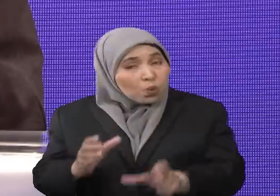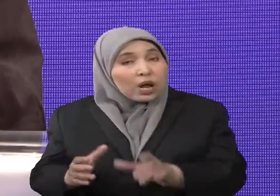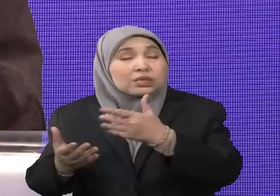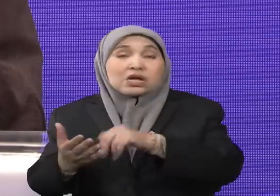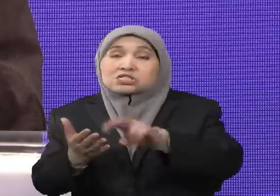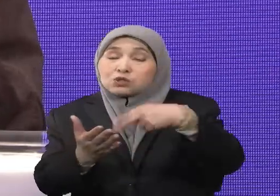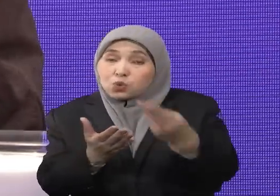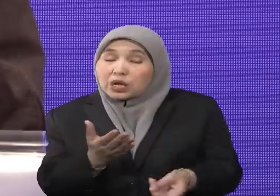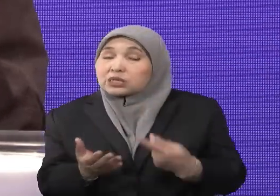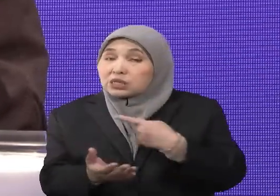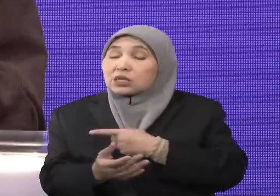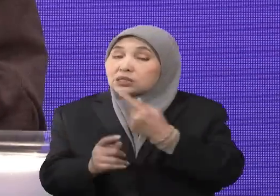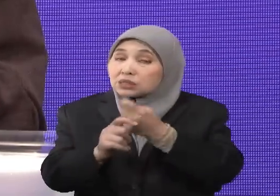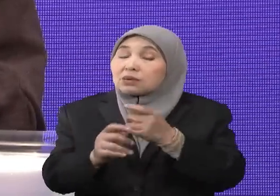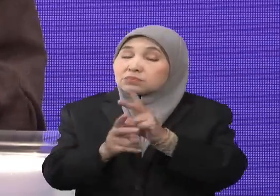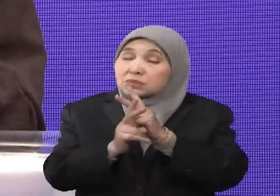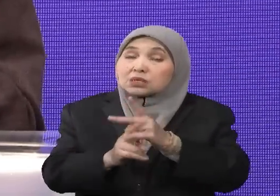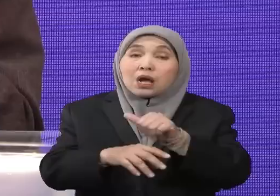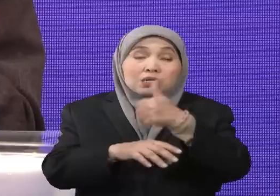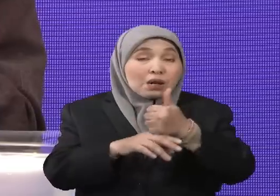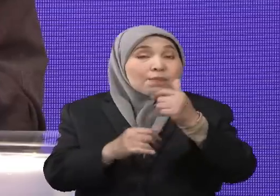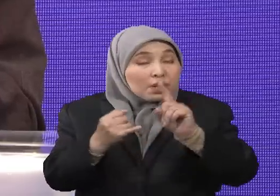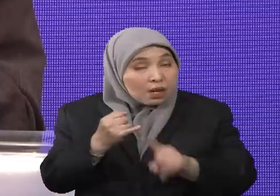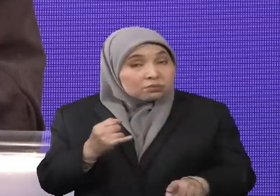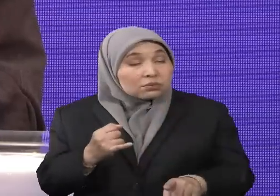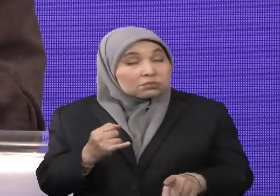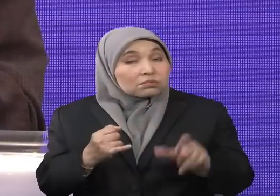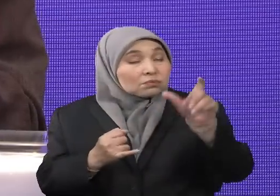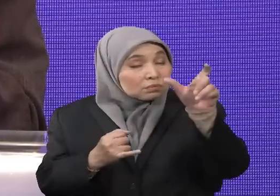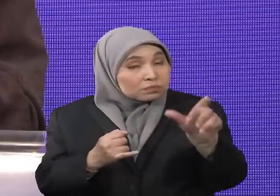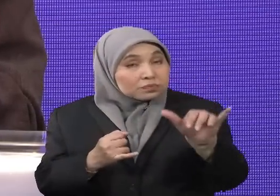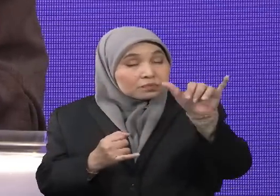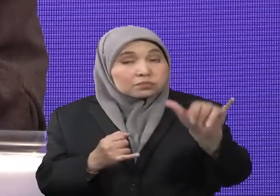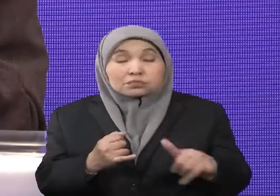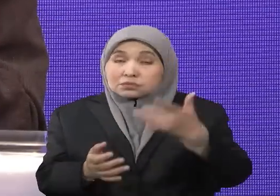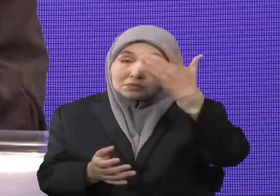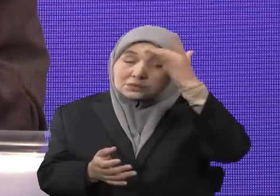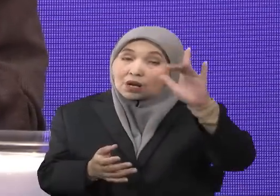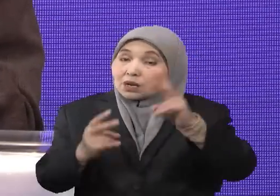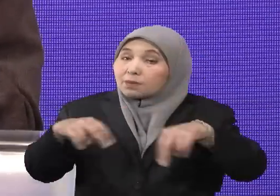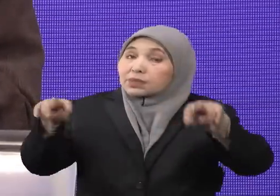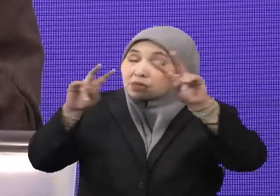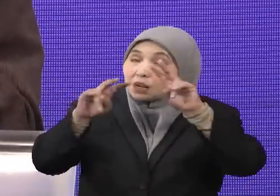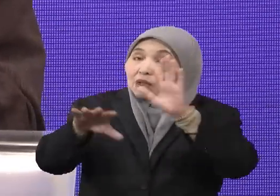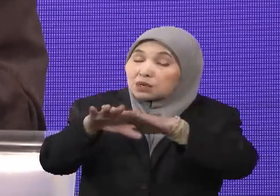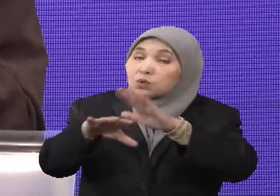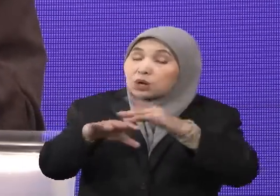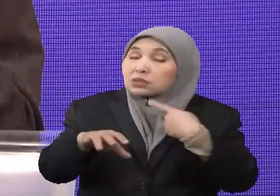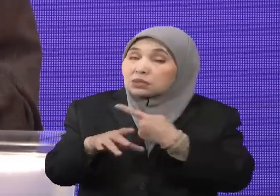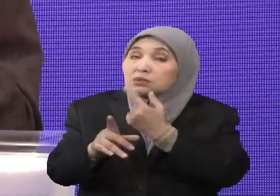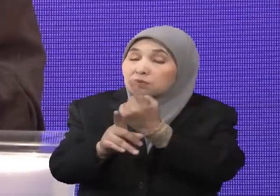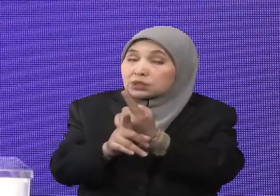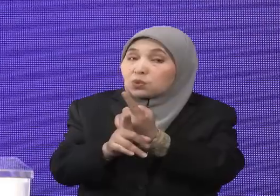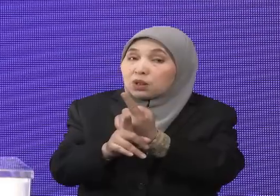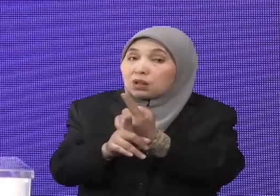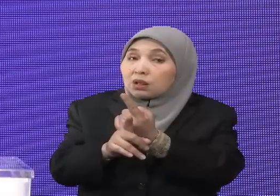kita tetap menjaga Adam sudahnya yang kata-kata yang bijak akan menilai teguran kita terhadap betul jadi